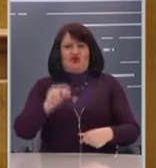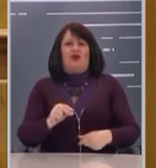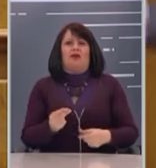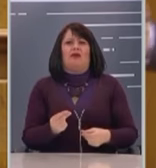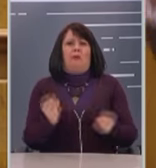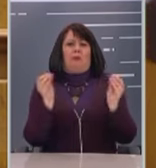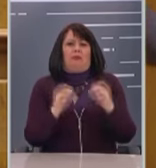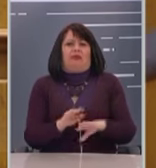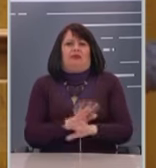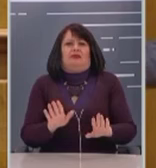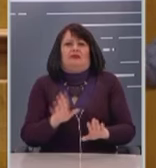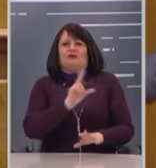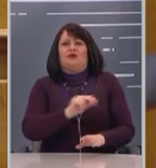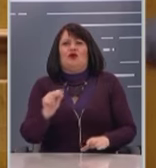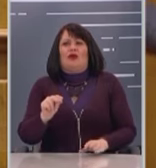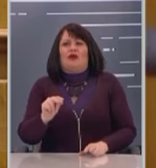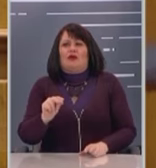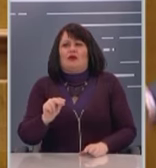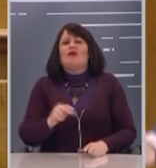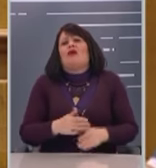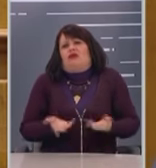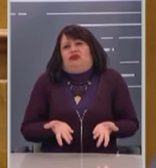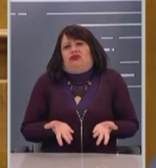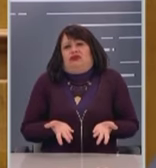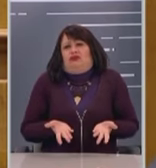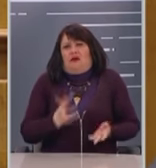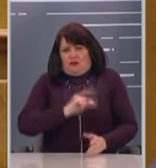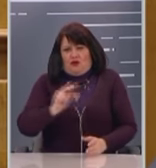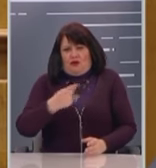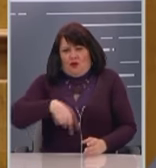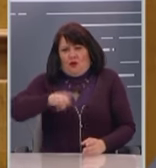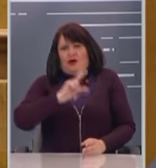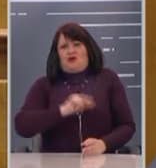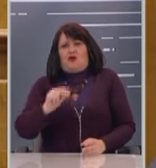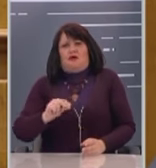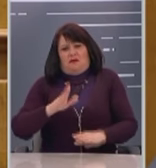οποίο είσαστε εσείς βαθιά χωμένοι και να πείτε όλοι το ίδιο είμαστε.